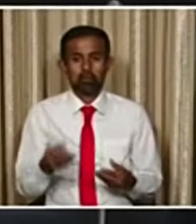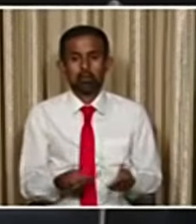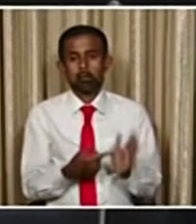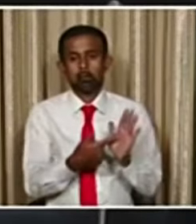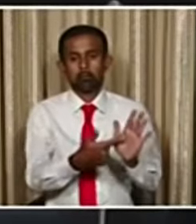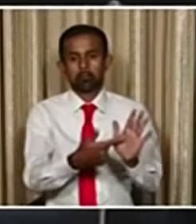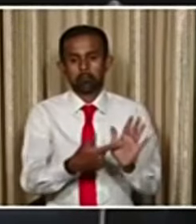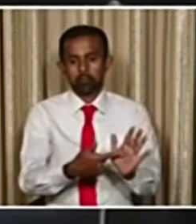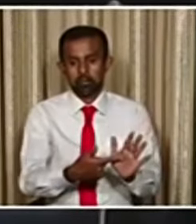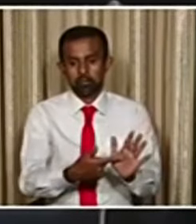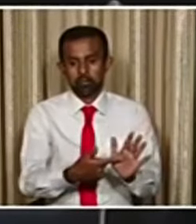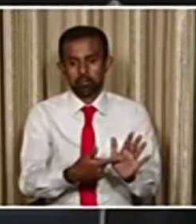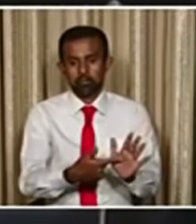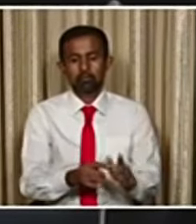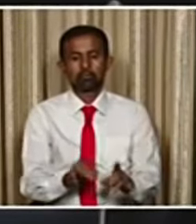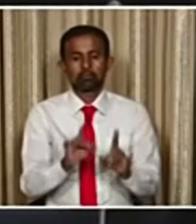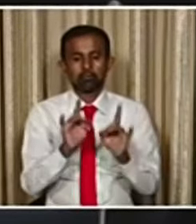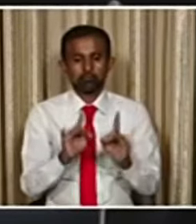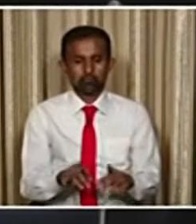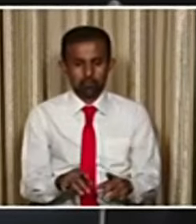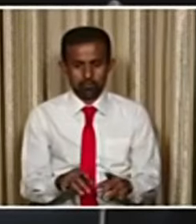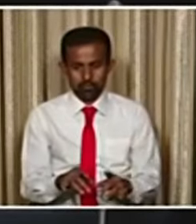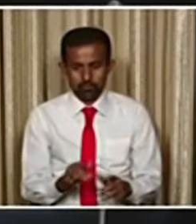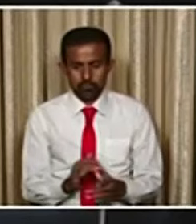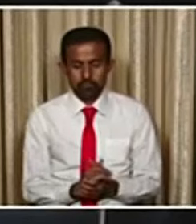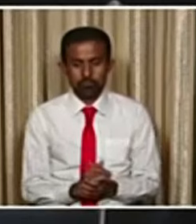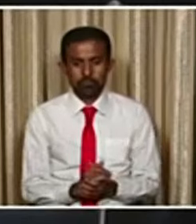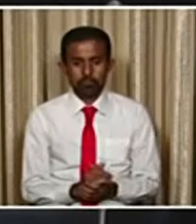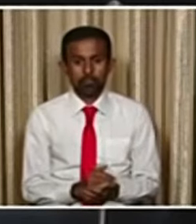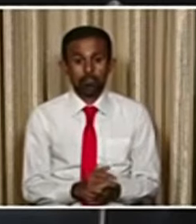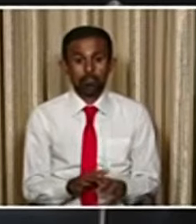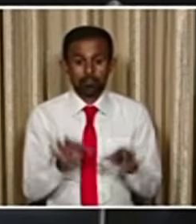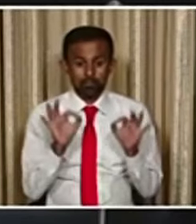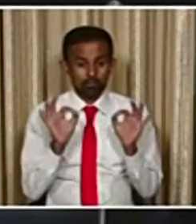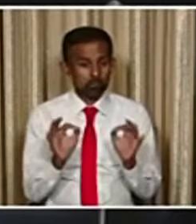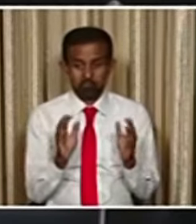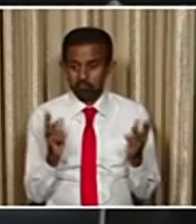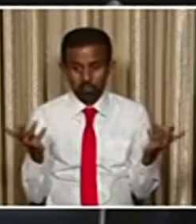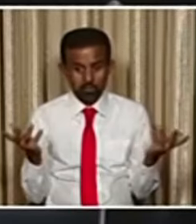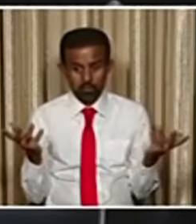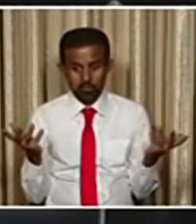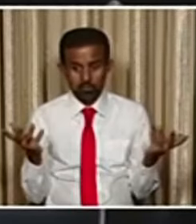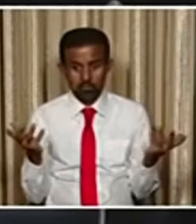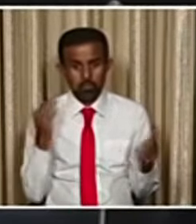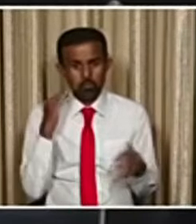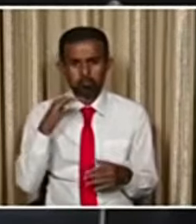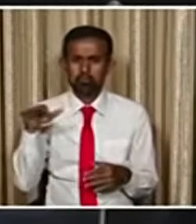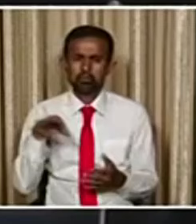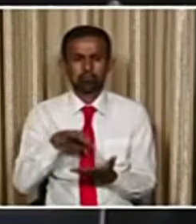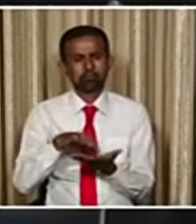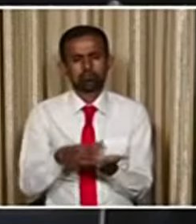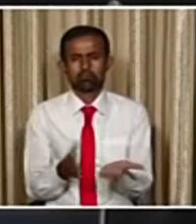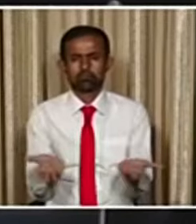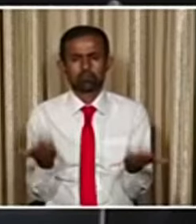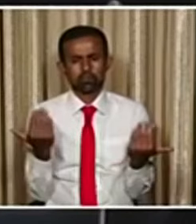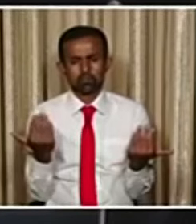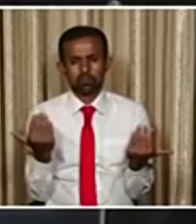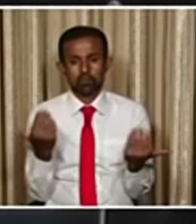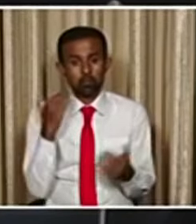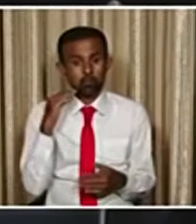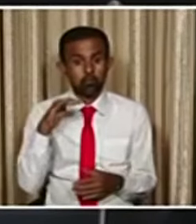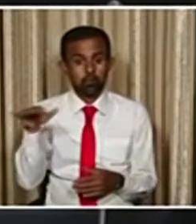ದಾಲ ಏ ರಿಪೋರ್ಟ್ ಕಾರ್ಡ್ ಎಗಟ ಅನುವ ಏಕ ಹರಿಯಟ ಸಿದ್ಧವಿಲ್ಲ ಅನ್ನತ್ತ ಜನತಾವ ತೀರಣೇ ಕರಾಯ್